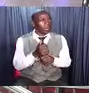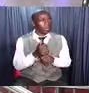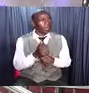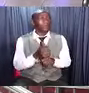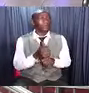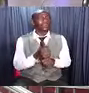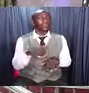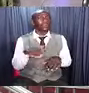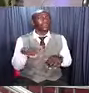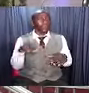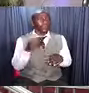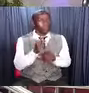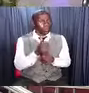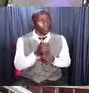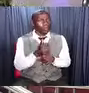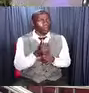work.